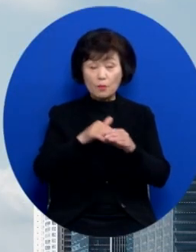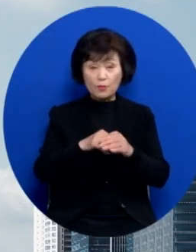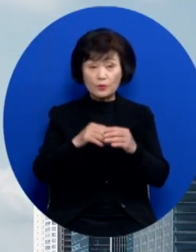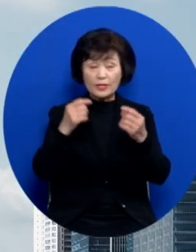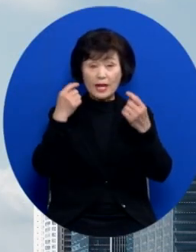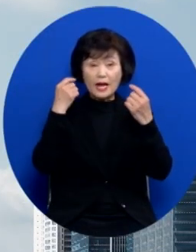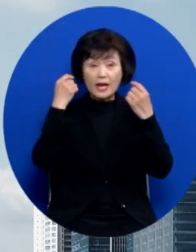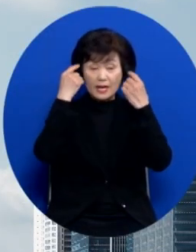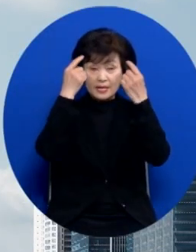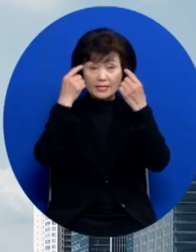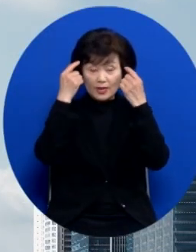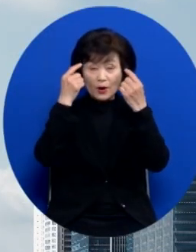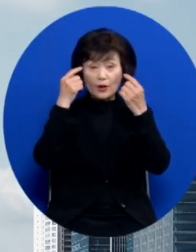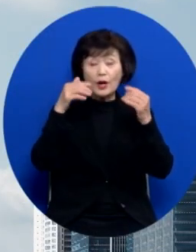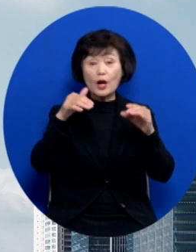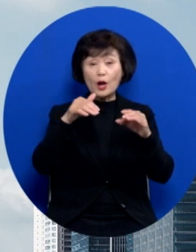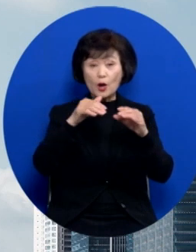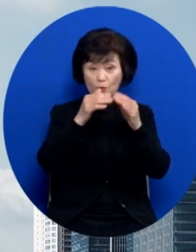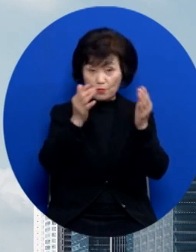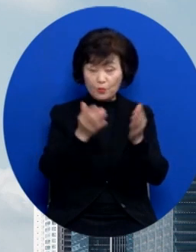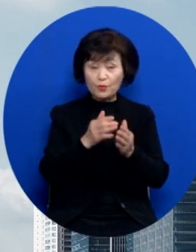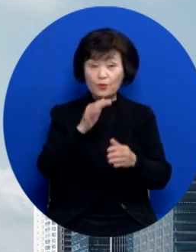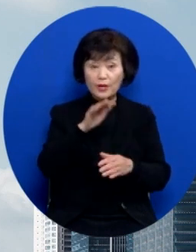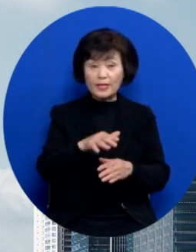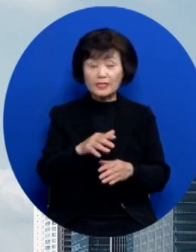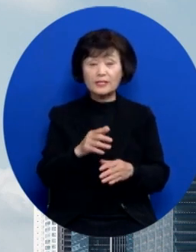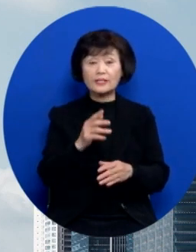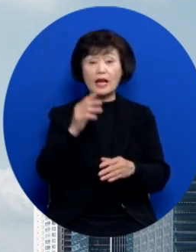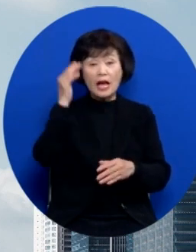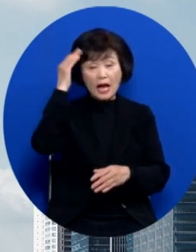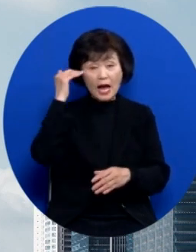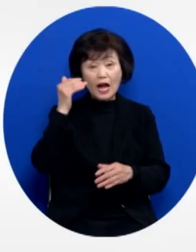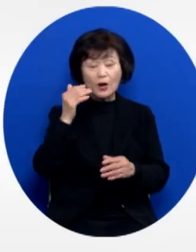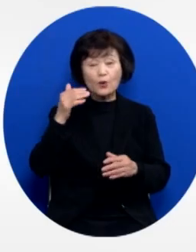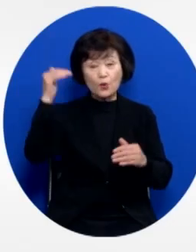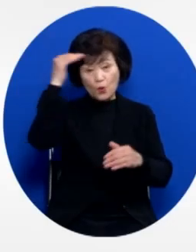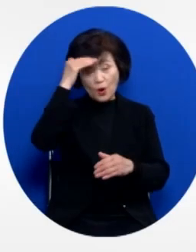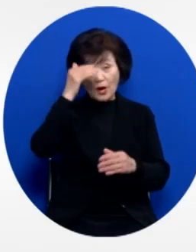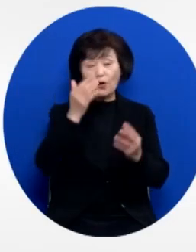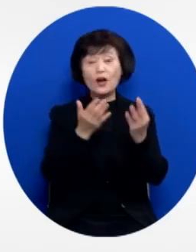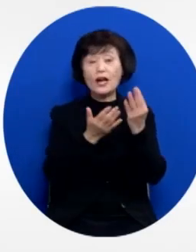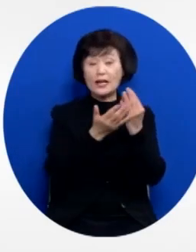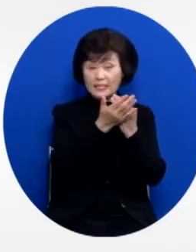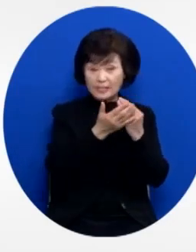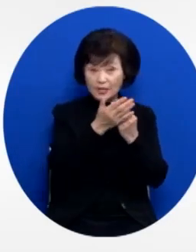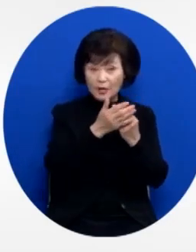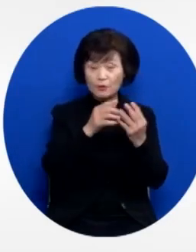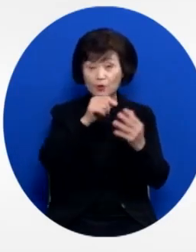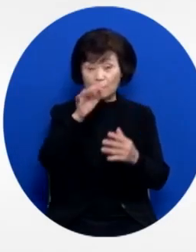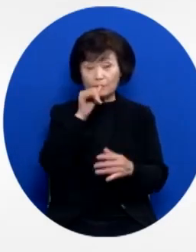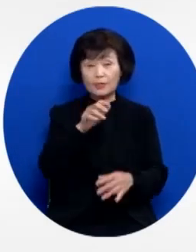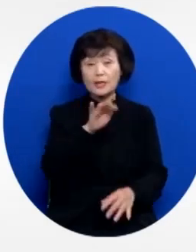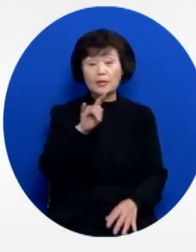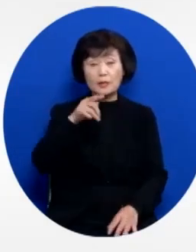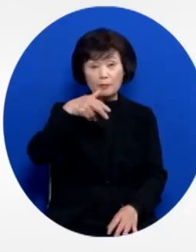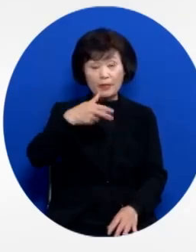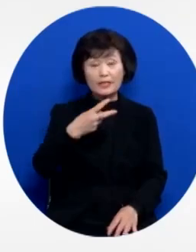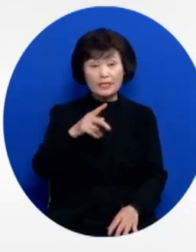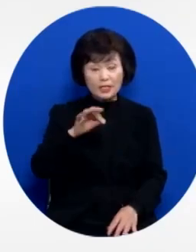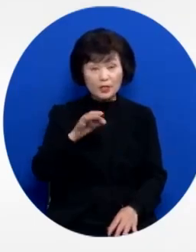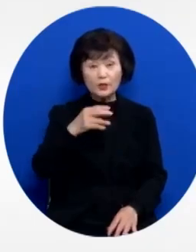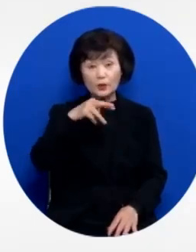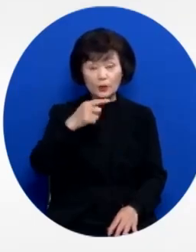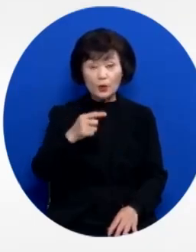문화체육관광부가 K-관광 섬 육성 사업에 참여할 섬을 선정했습니다. 문체부는 백령도와 거문도, 울릉도